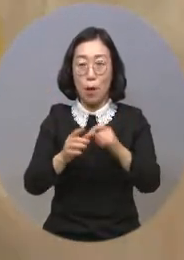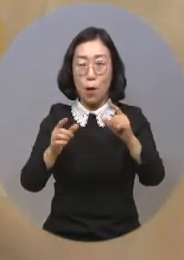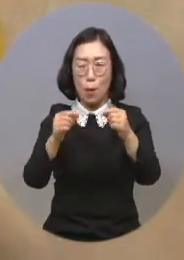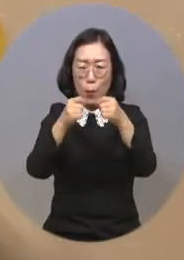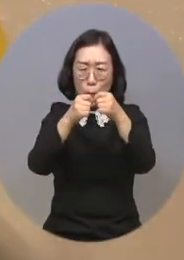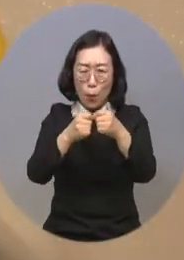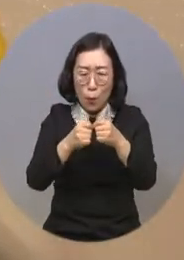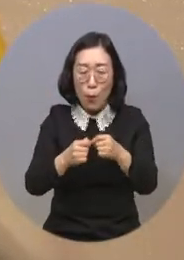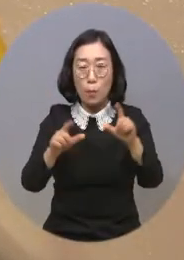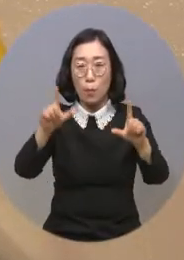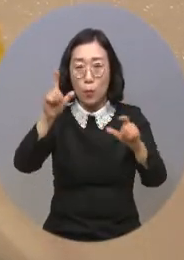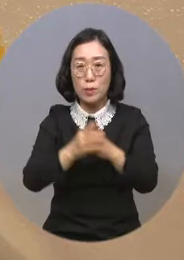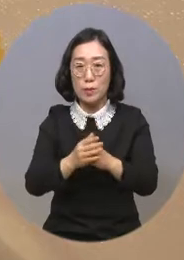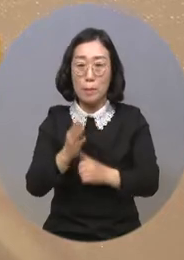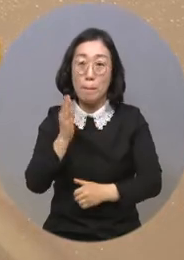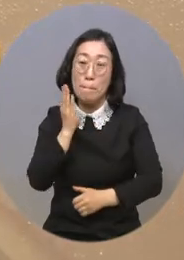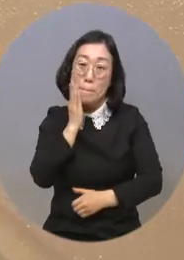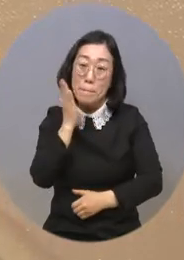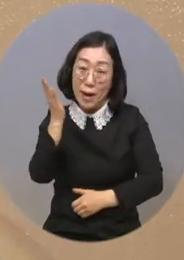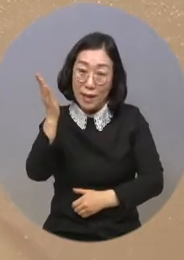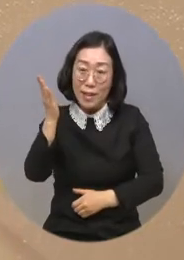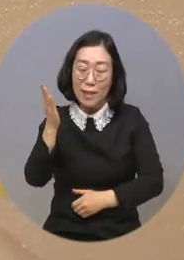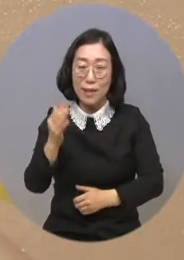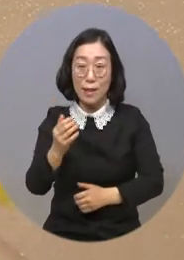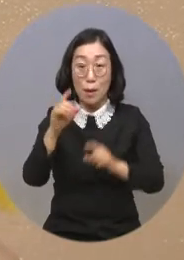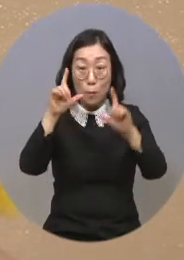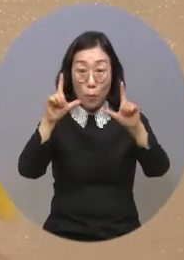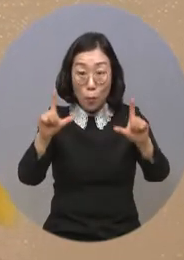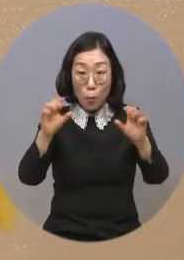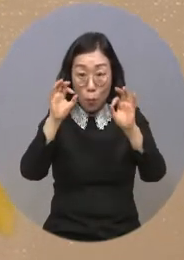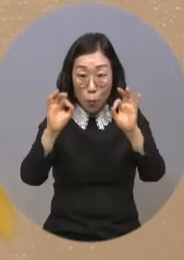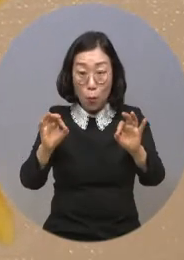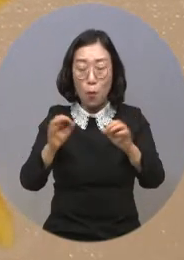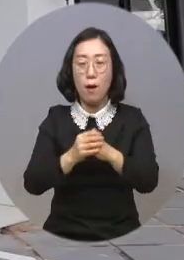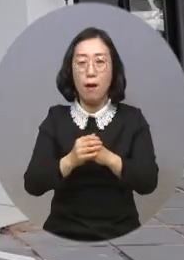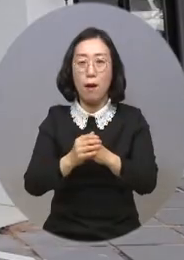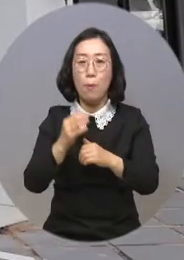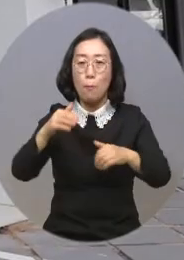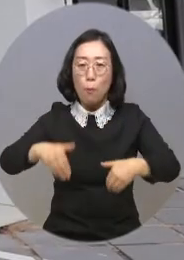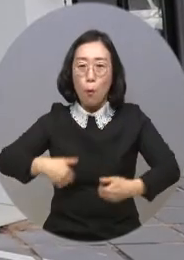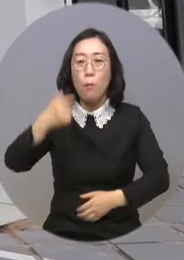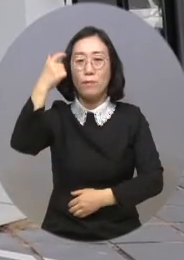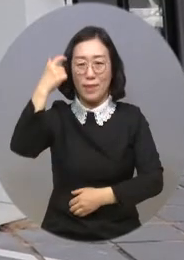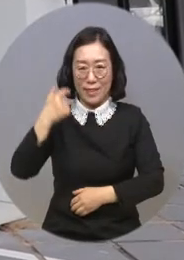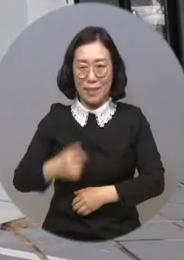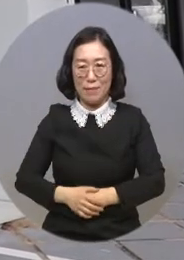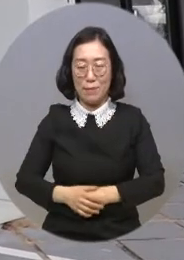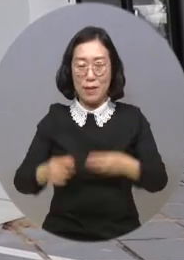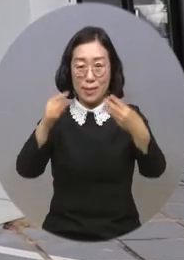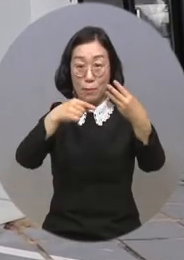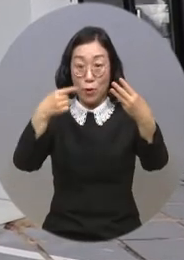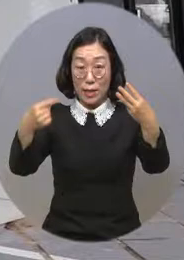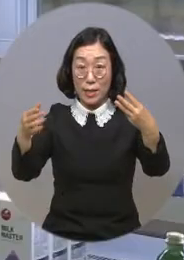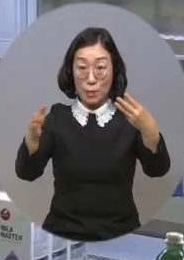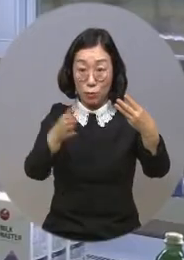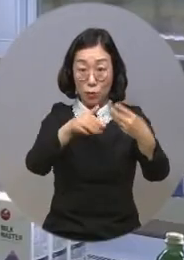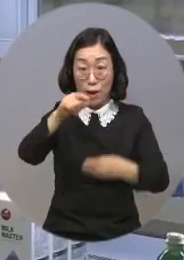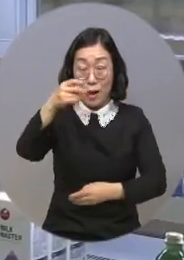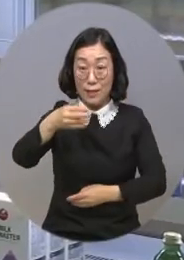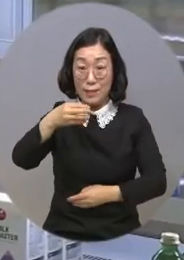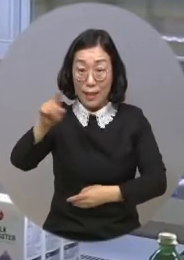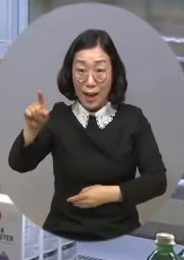꽃잎과 팔랑거리는 이파리가 봄내음을 전합니다. 지난 1일부터 순천 가르다